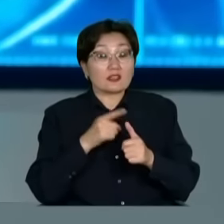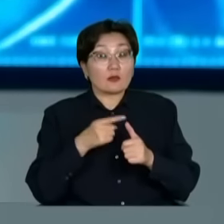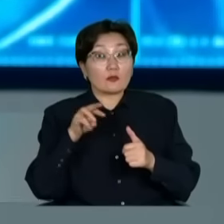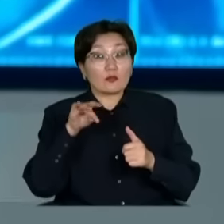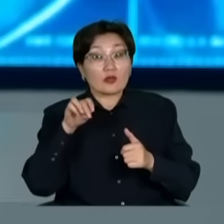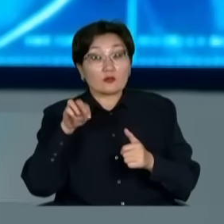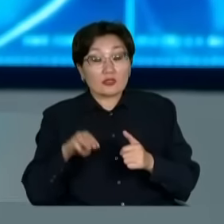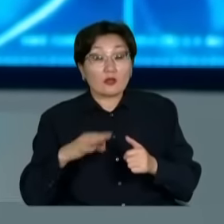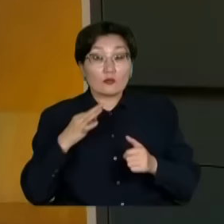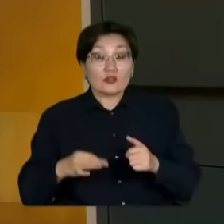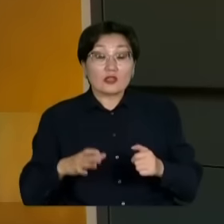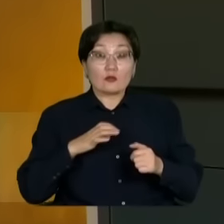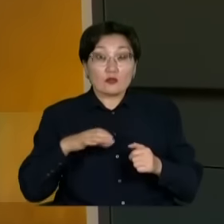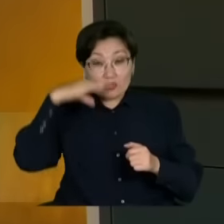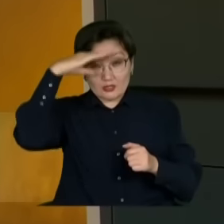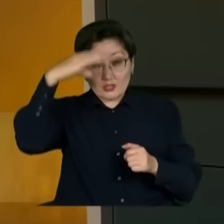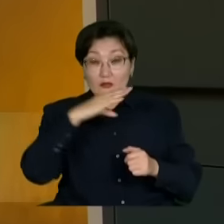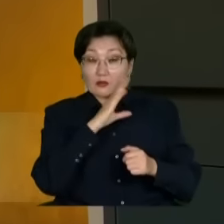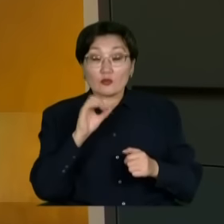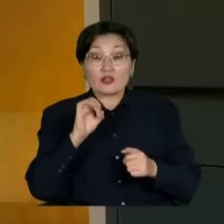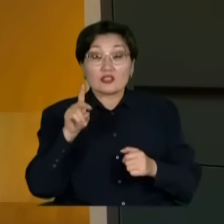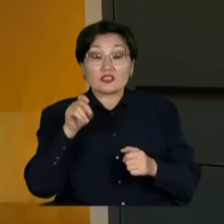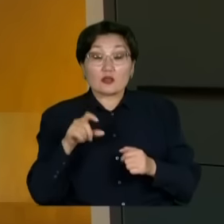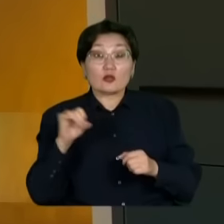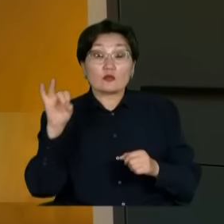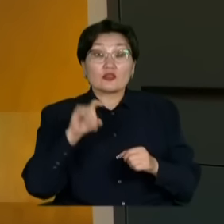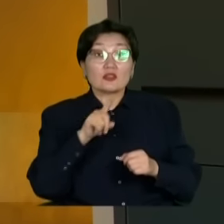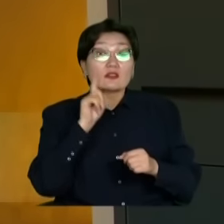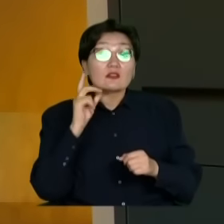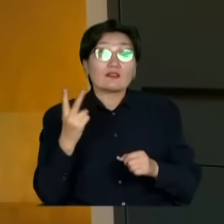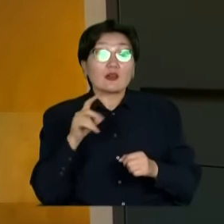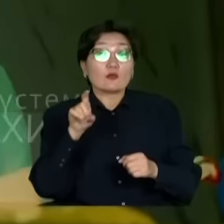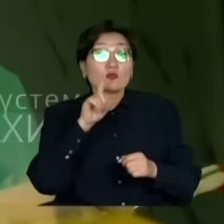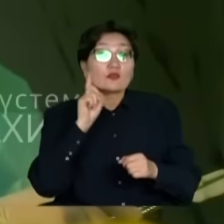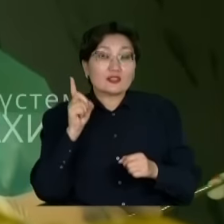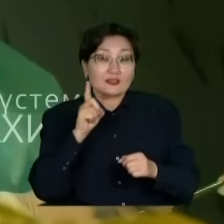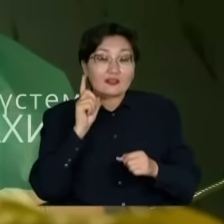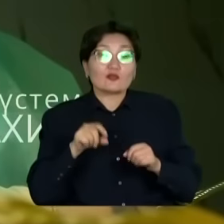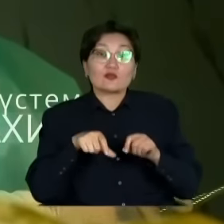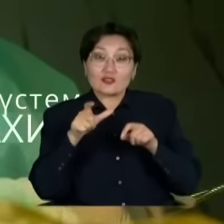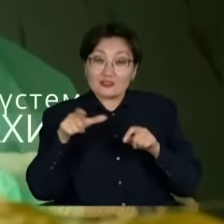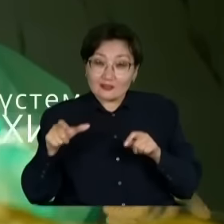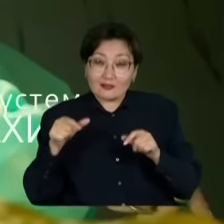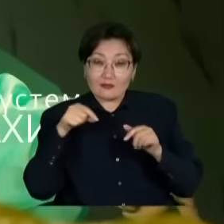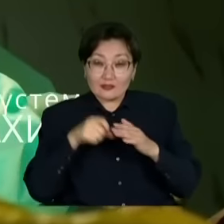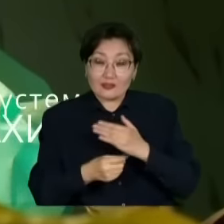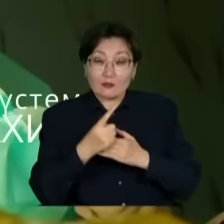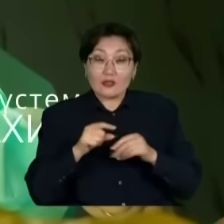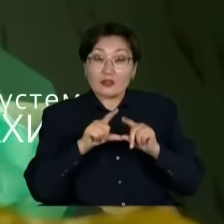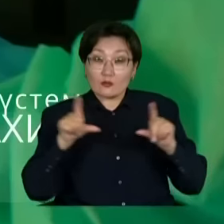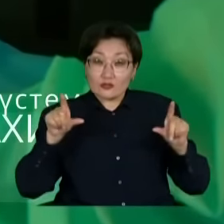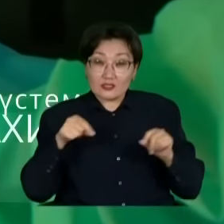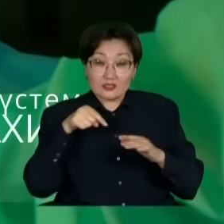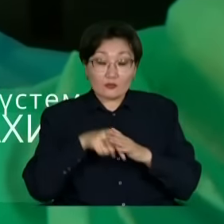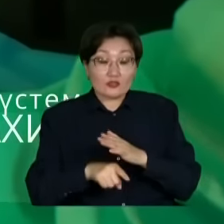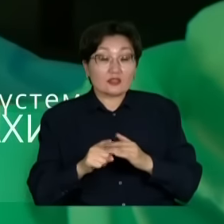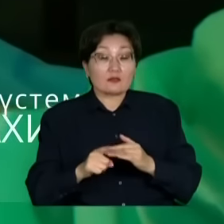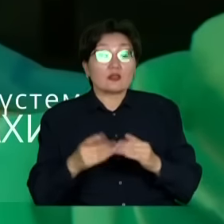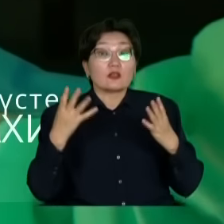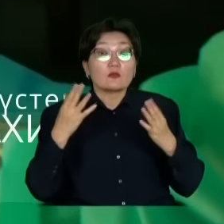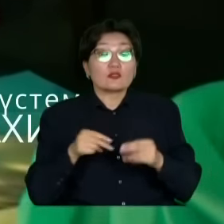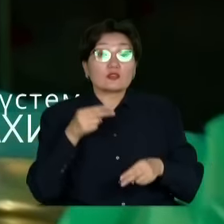ерт и сын влиятельных родителей Еркин История двух молодых людей возникает в стенах медклиники где рвет работает нейрохирургом в один из дней к ней на